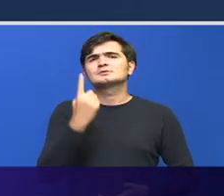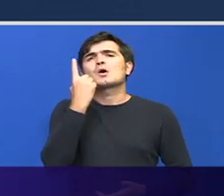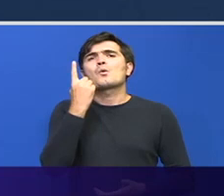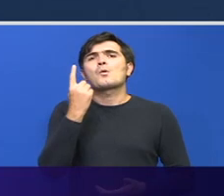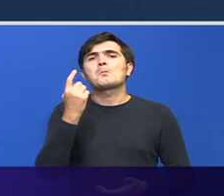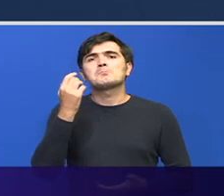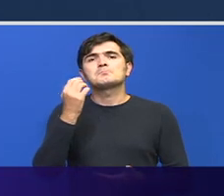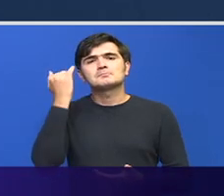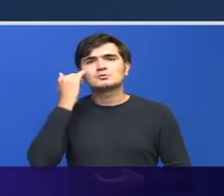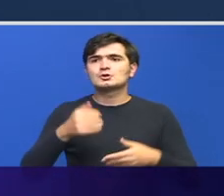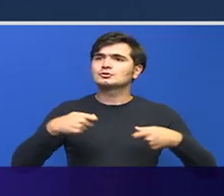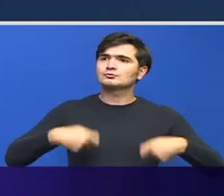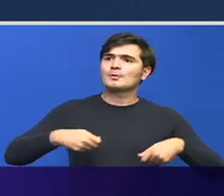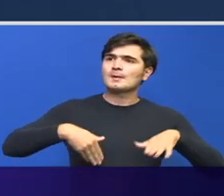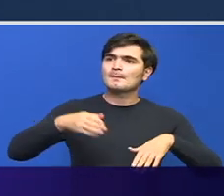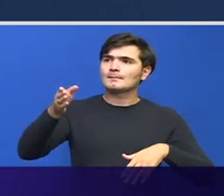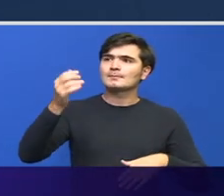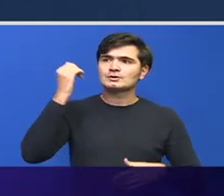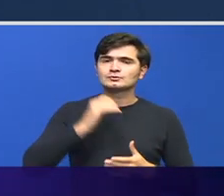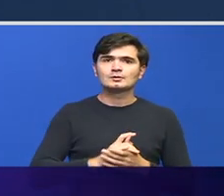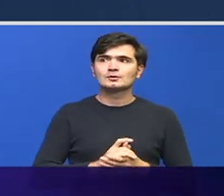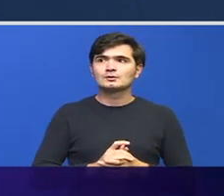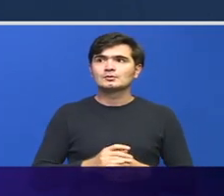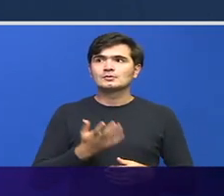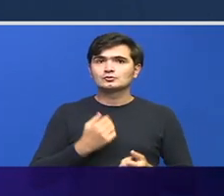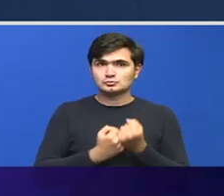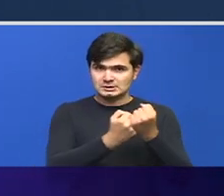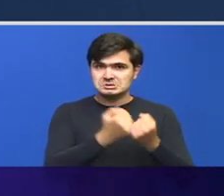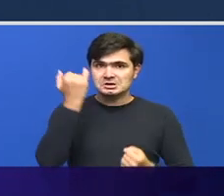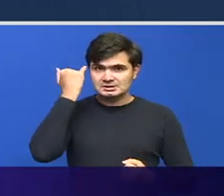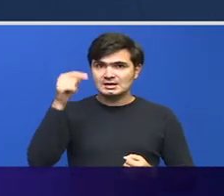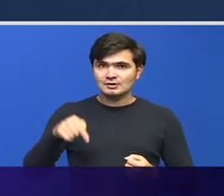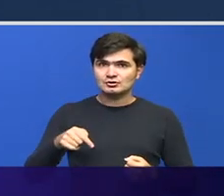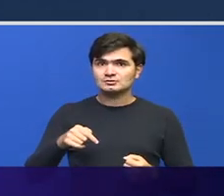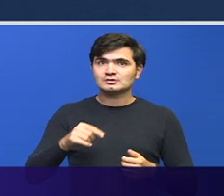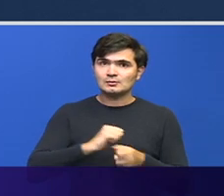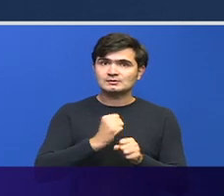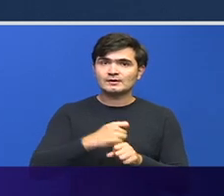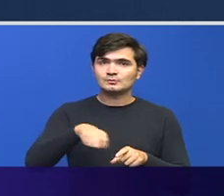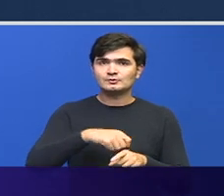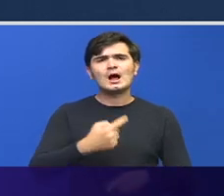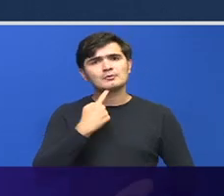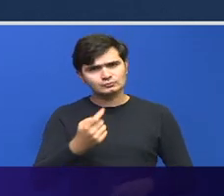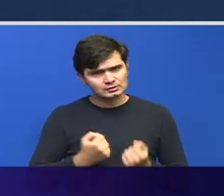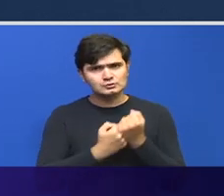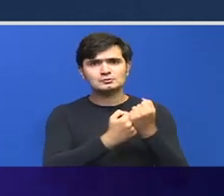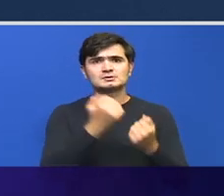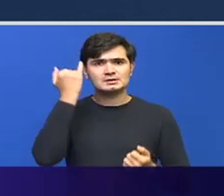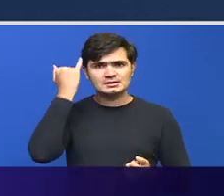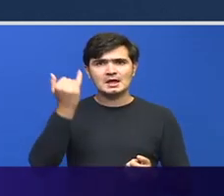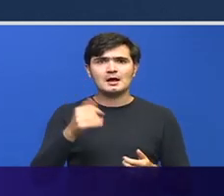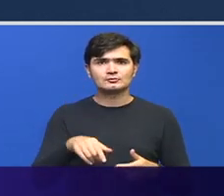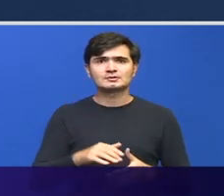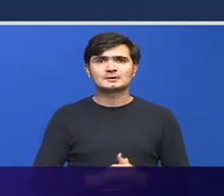Nu știu dacă doamna ministru mai e aici, dacă nu... În sensul care o susțineți, ar putea exista modificări, rămâne așa... Am spus deja că o susțin, am spus deja în spațiu